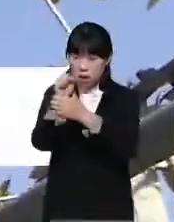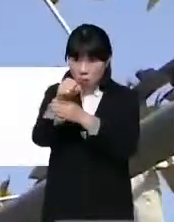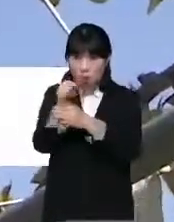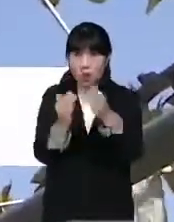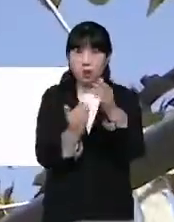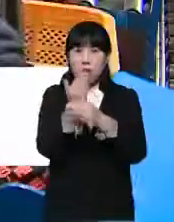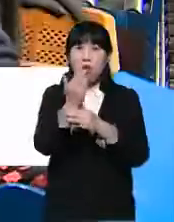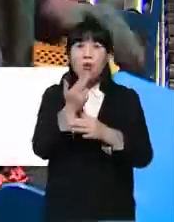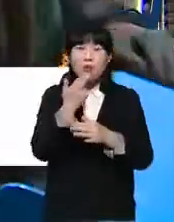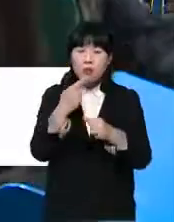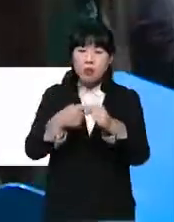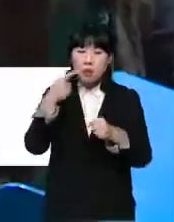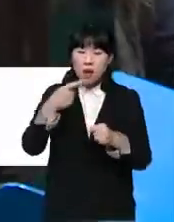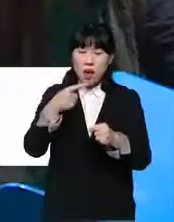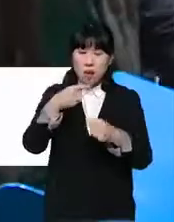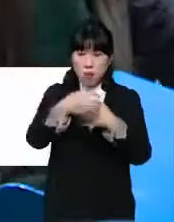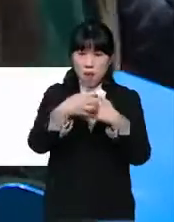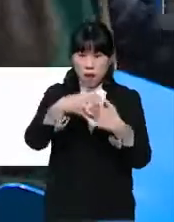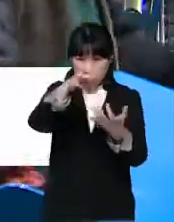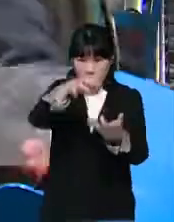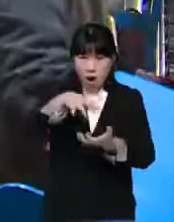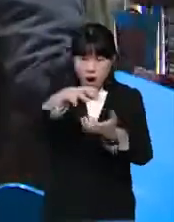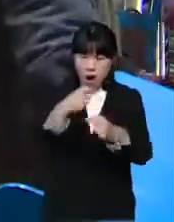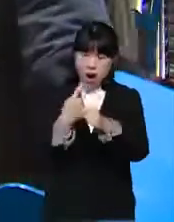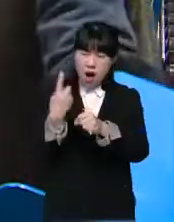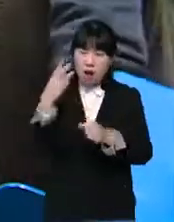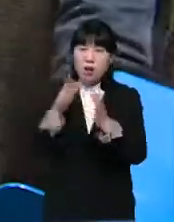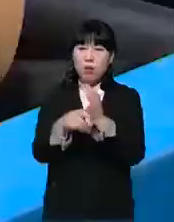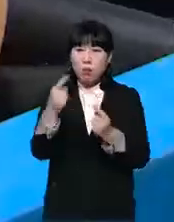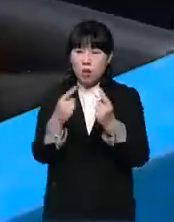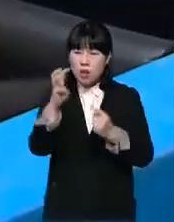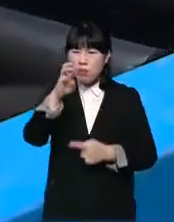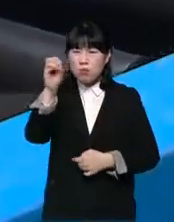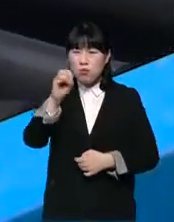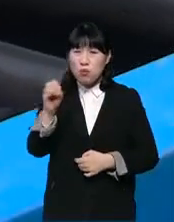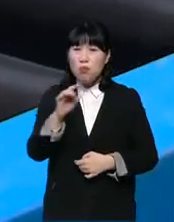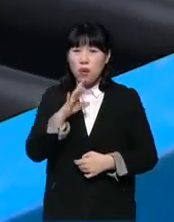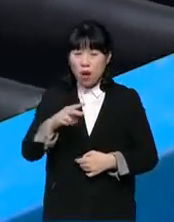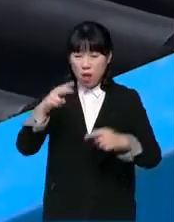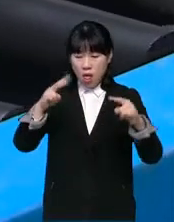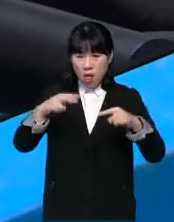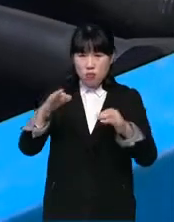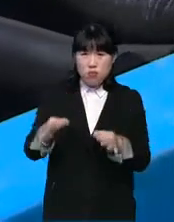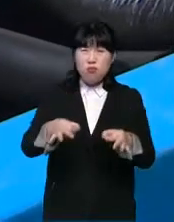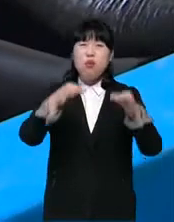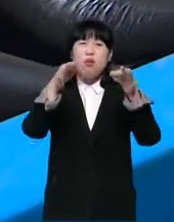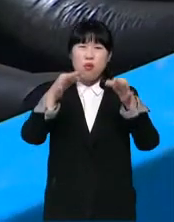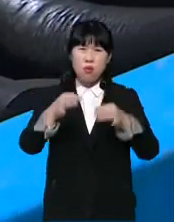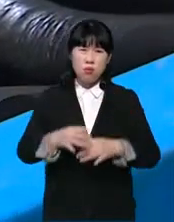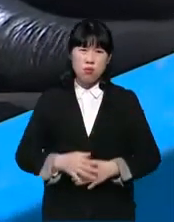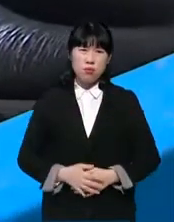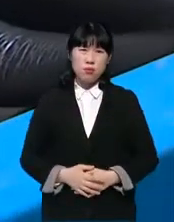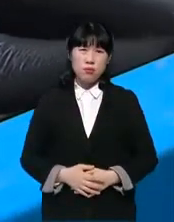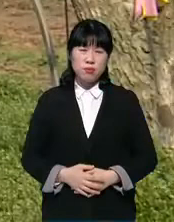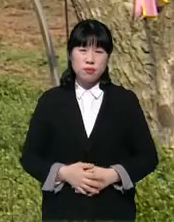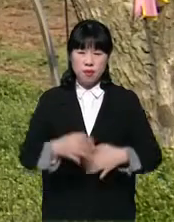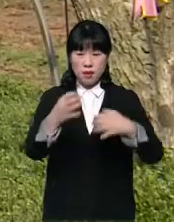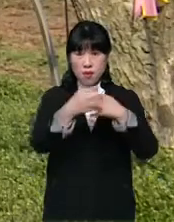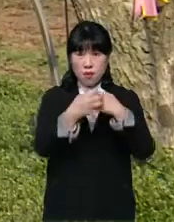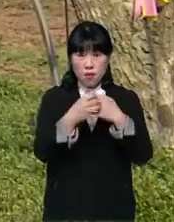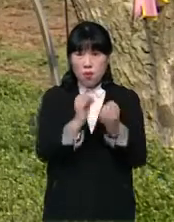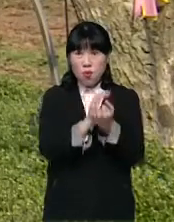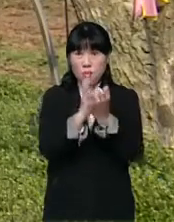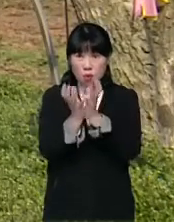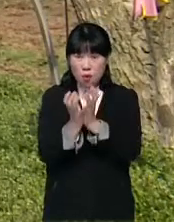지난해 패 생산량이 평년에 30% 에 그쳤고 가격은 2배 이상 폭등 했습니다 배 꽃은